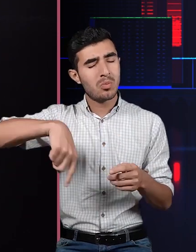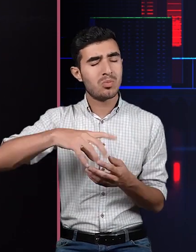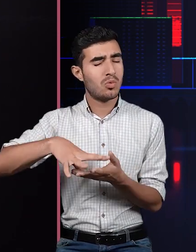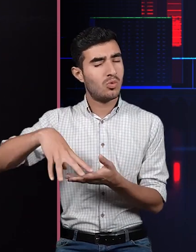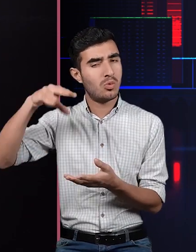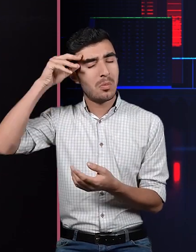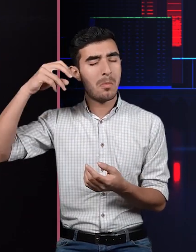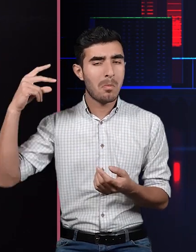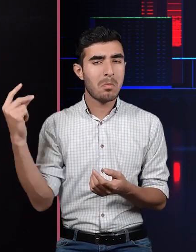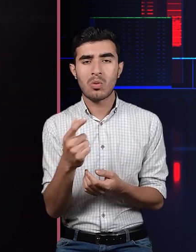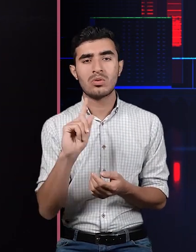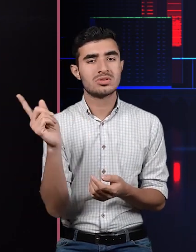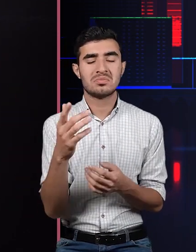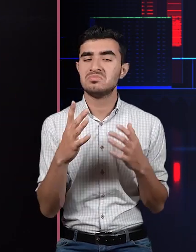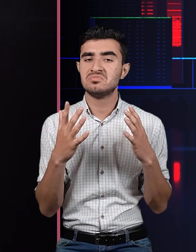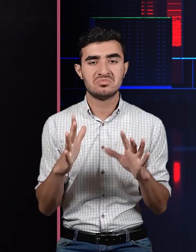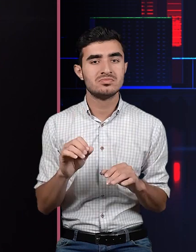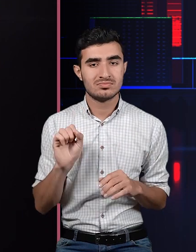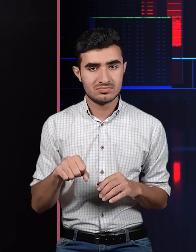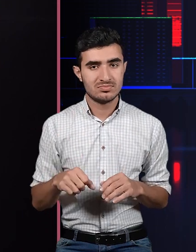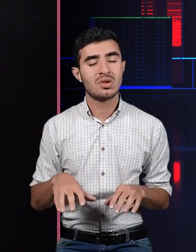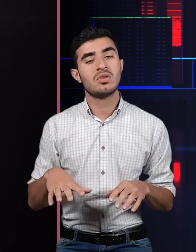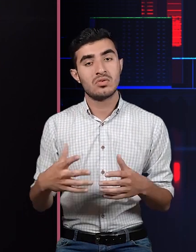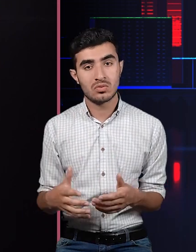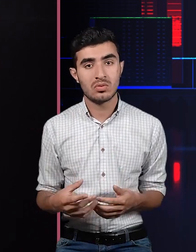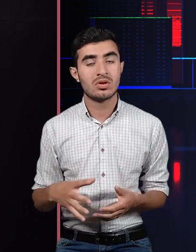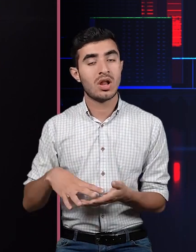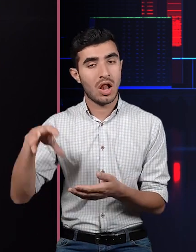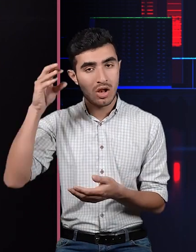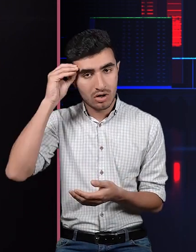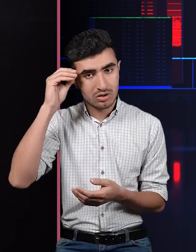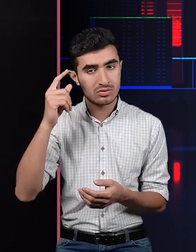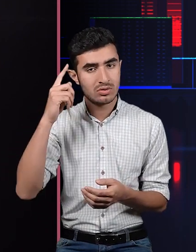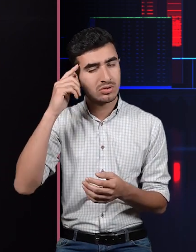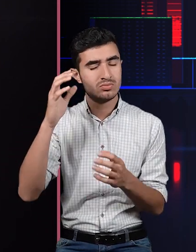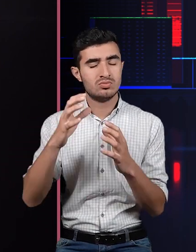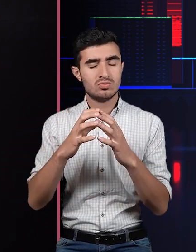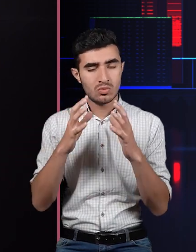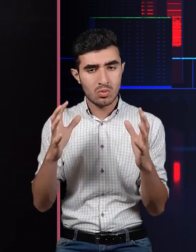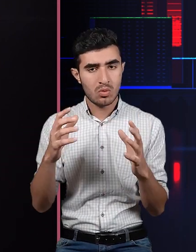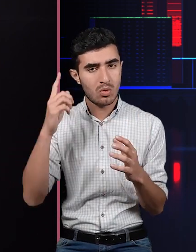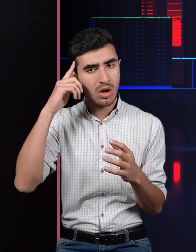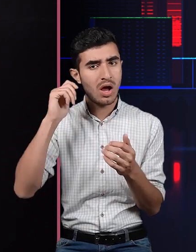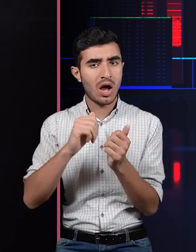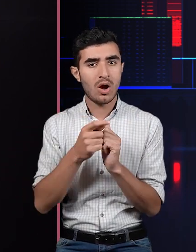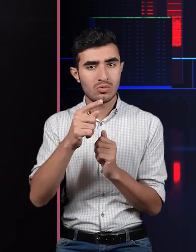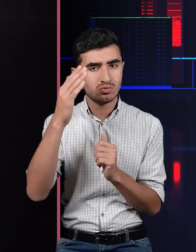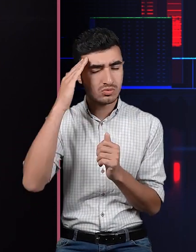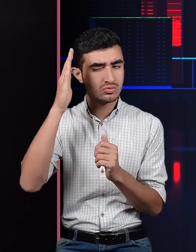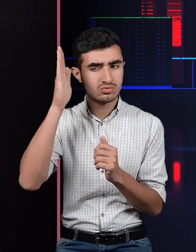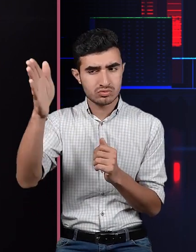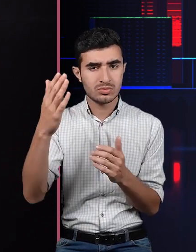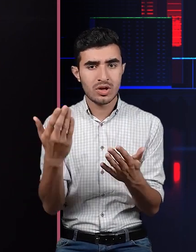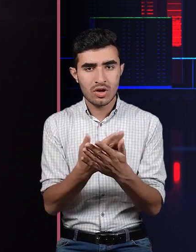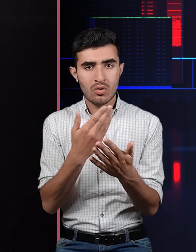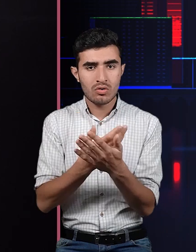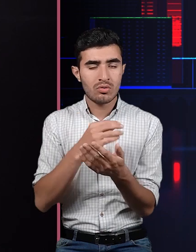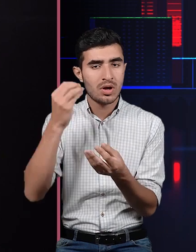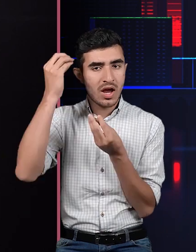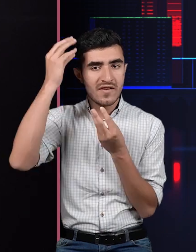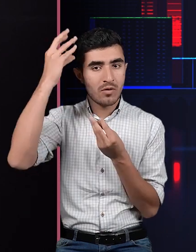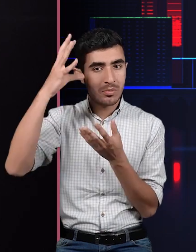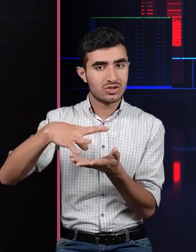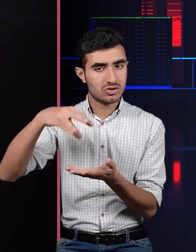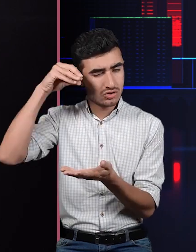जान सकते और ये चीज़ बहुत इम्पॉर्टेंट है अंडरस्टैंड करना और अपना दिमाग उस तरह खुला रखना कि हम हर वक्त कुछ ना